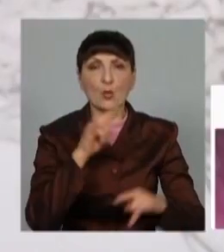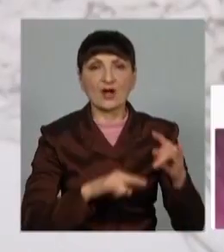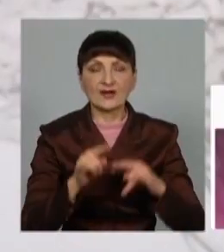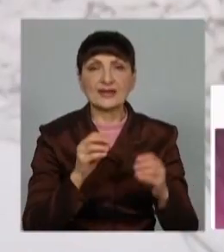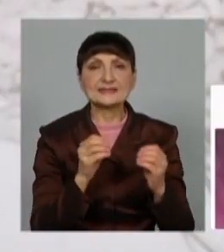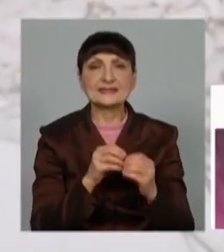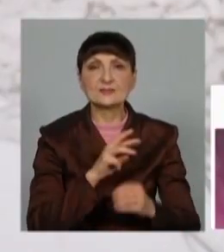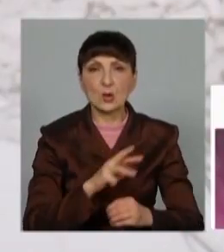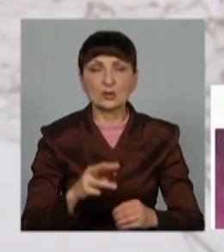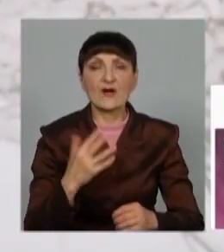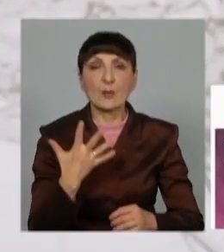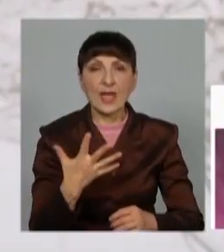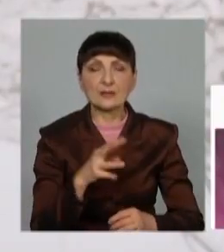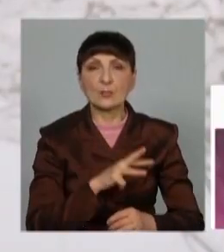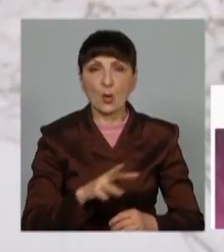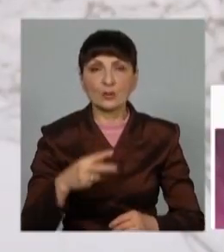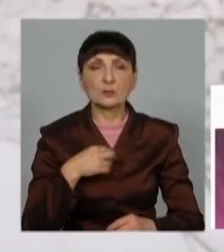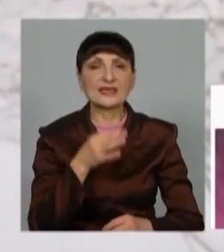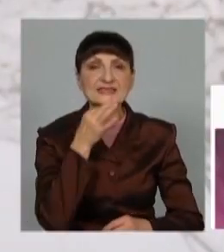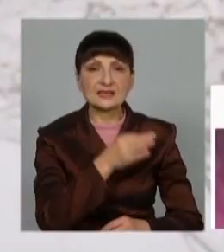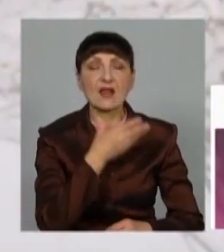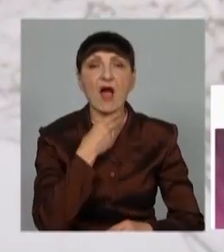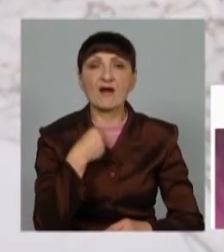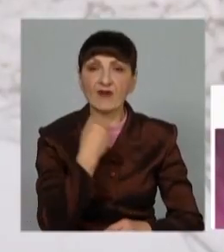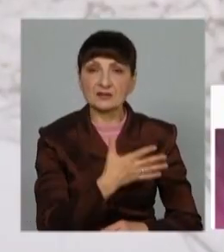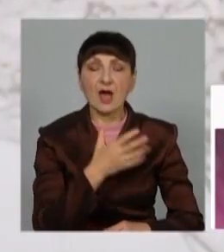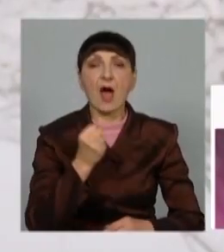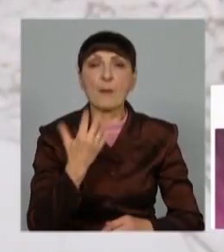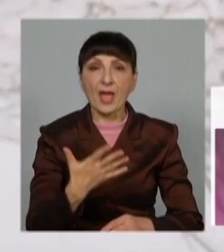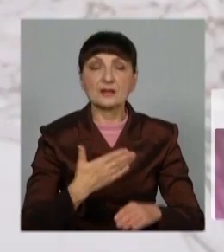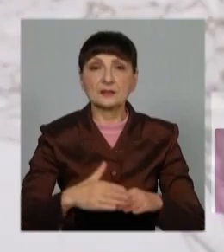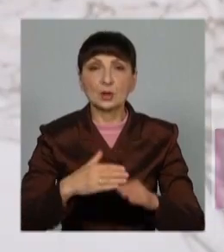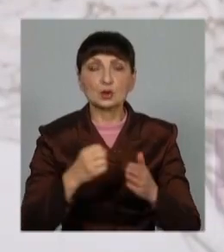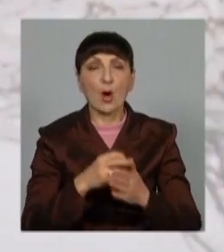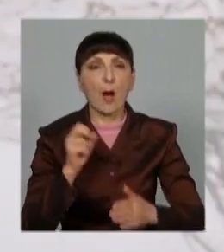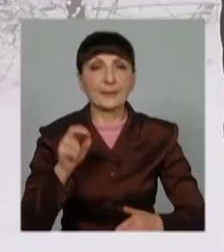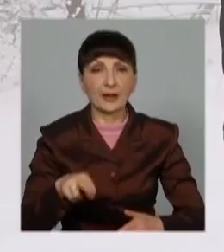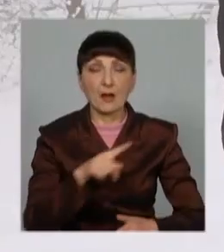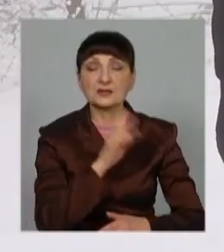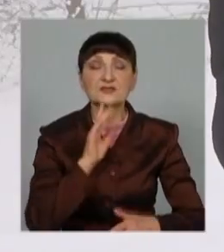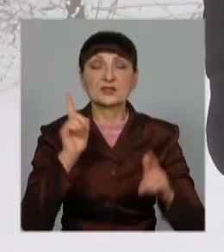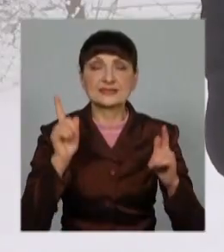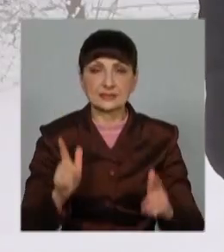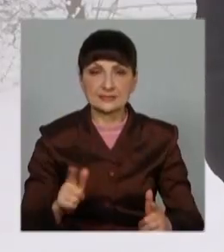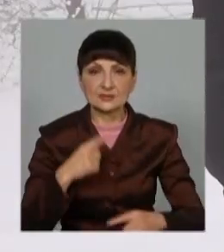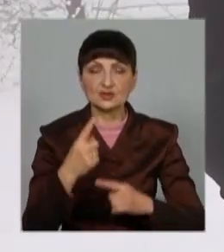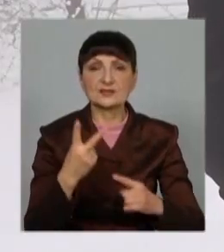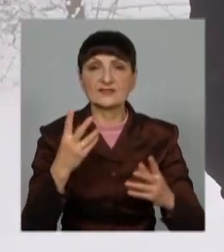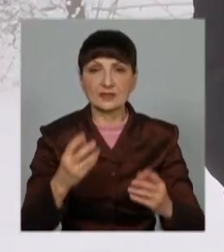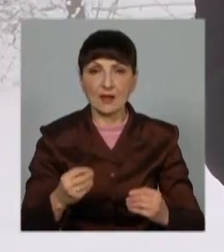5 сказали аванс надем опять в рассрочку до апреля месяца а согласилась через два дня